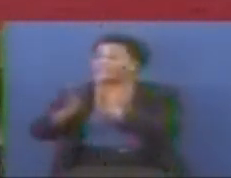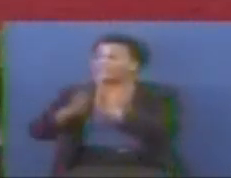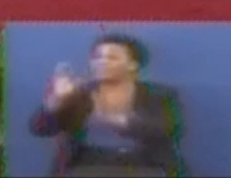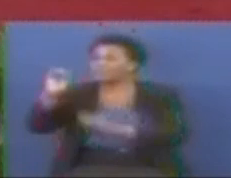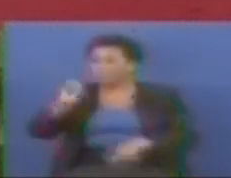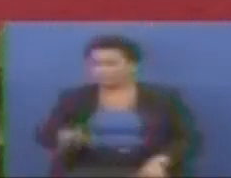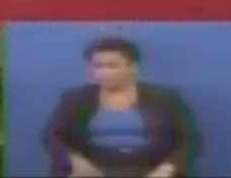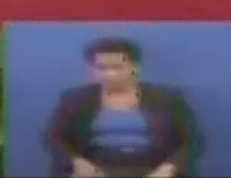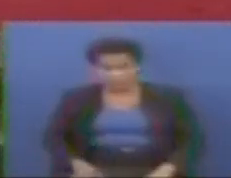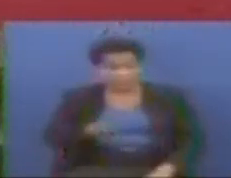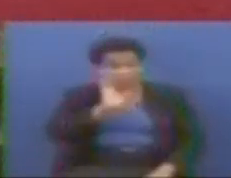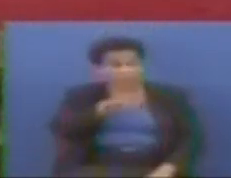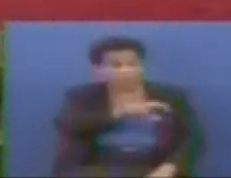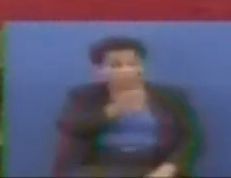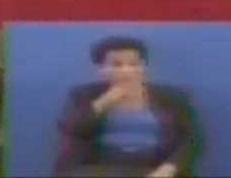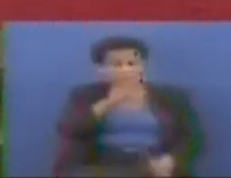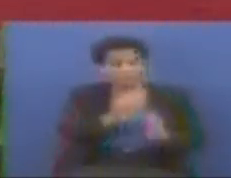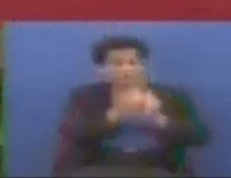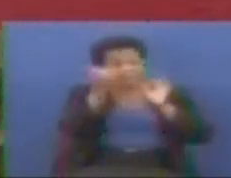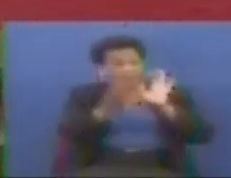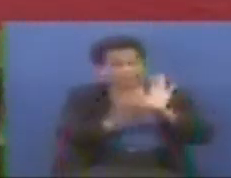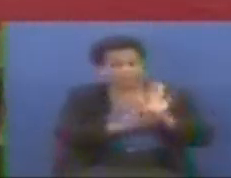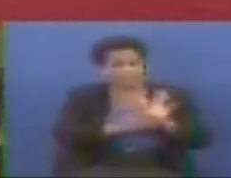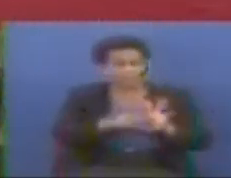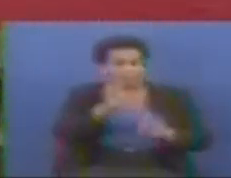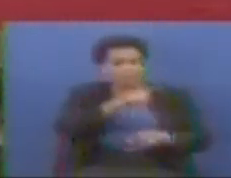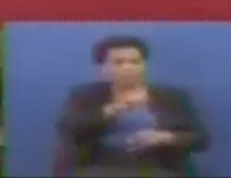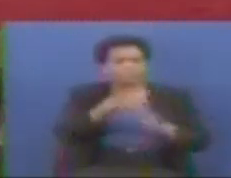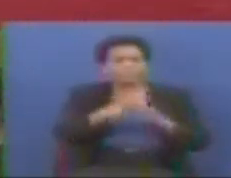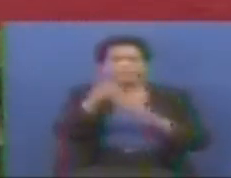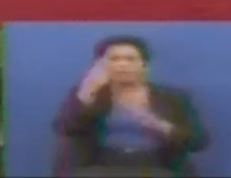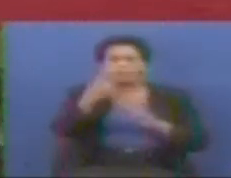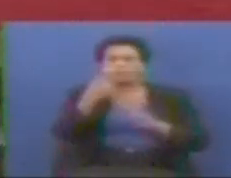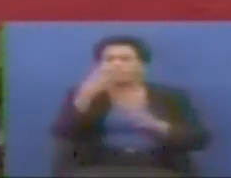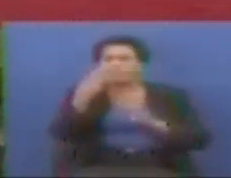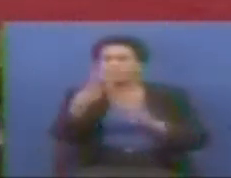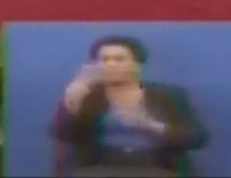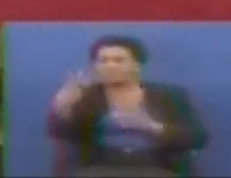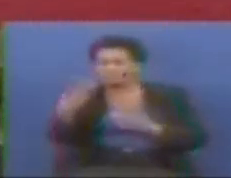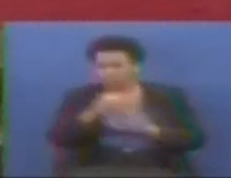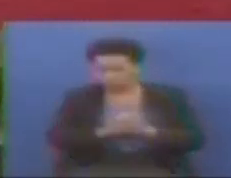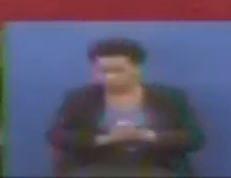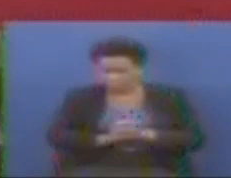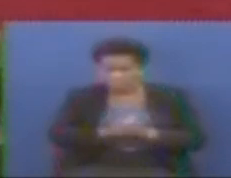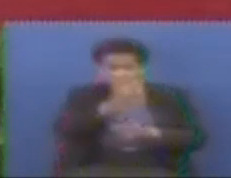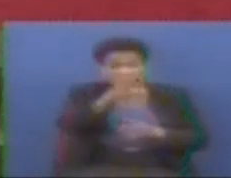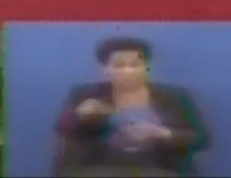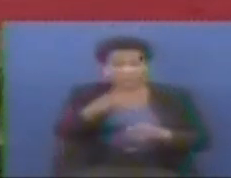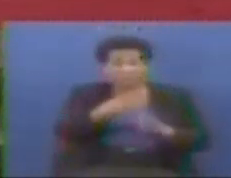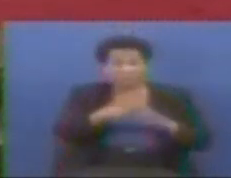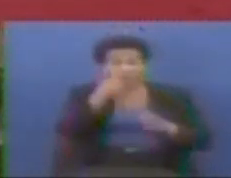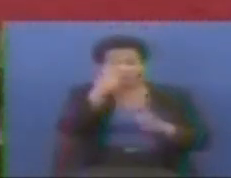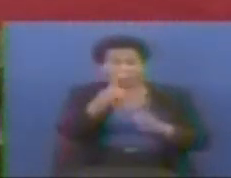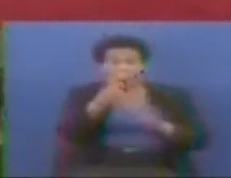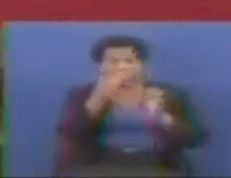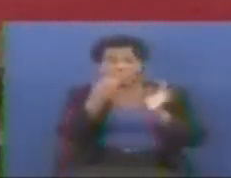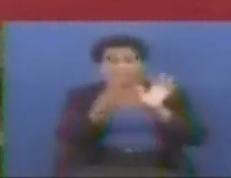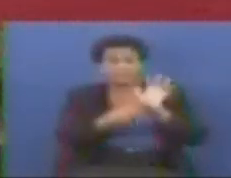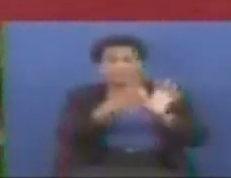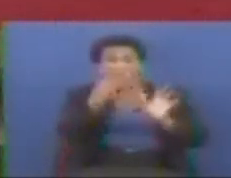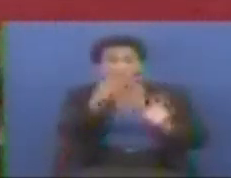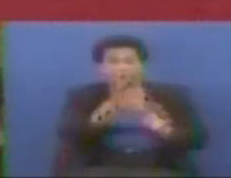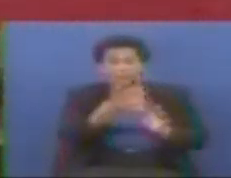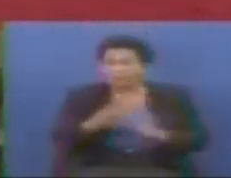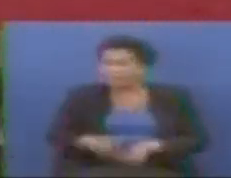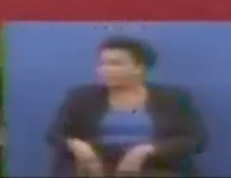na mtandao wa biashara za dawa za kulevya? Swali hilo limeelekezwa Wizara ya Mambo ya Ndani ya Nchi, na